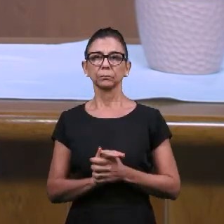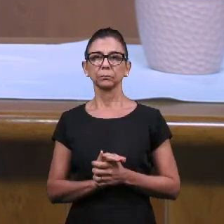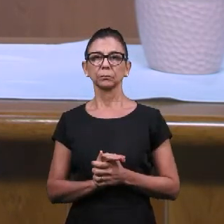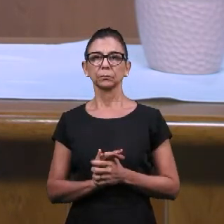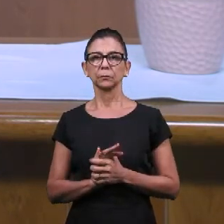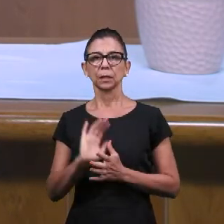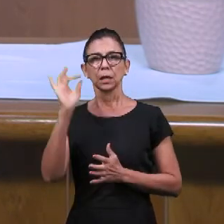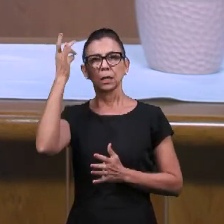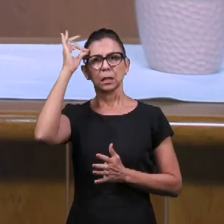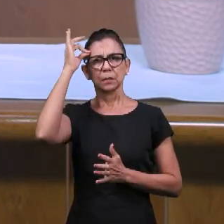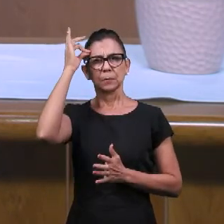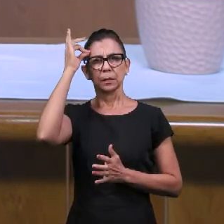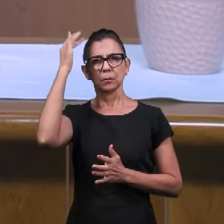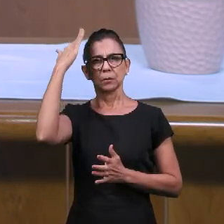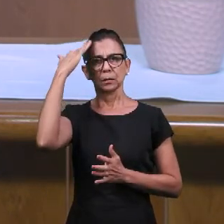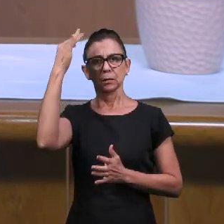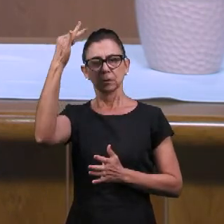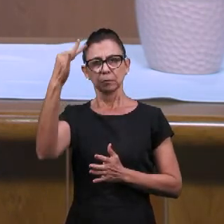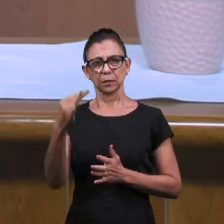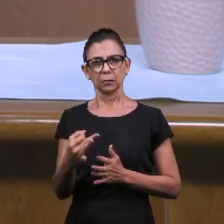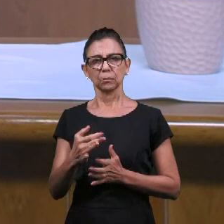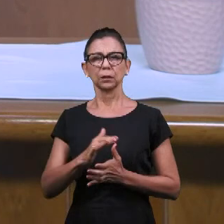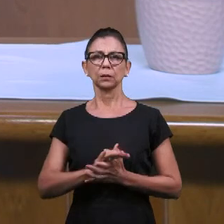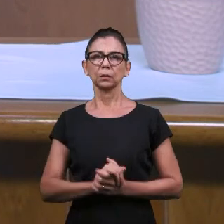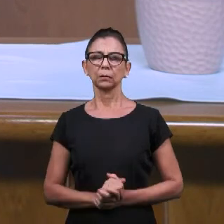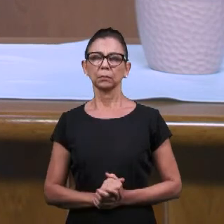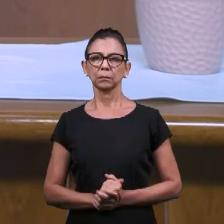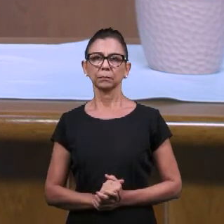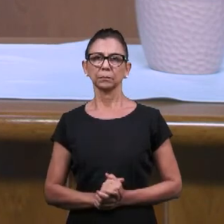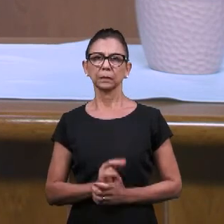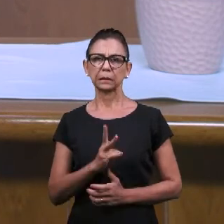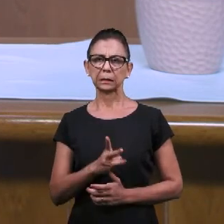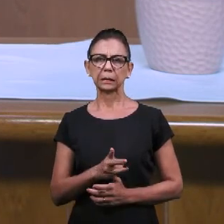Дух мудрости продолжал пребывать на жизни его.